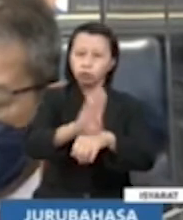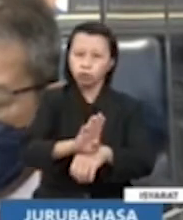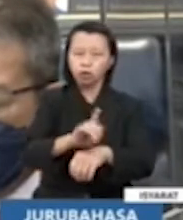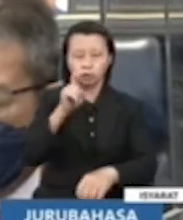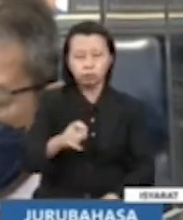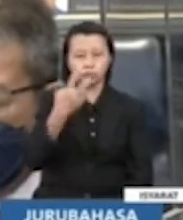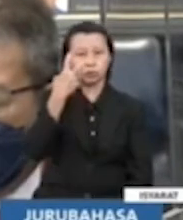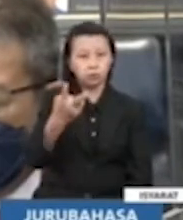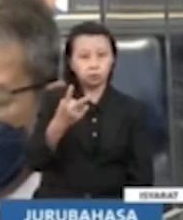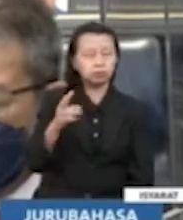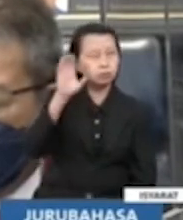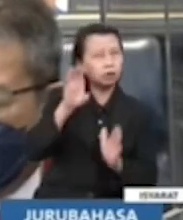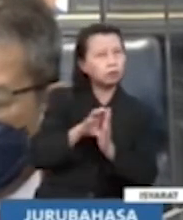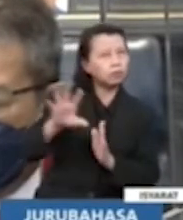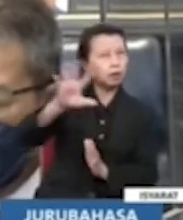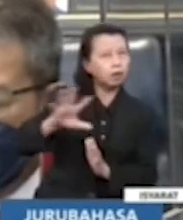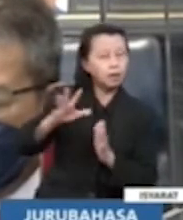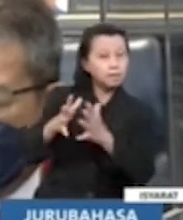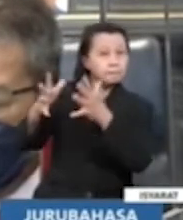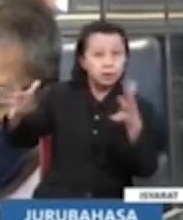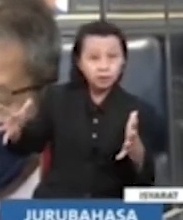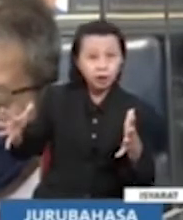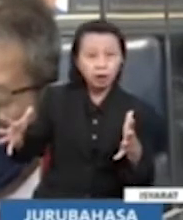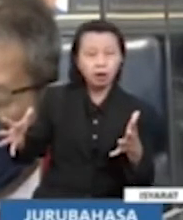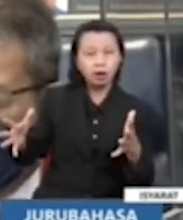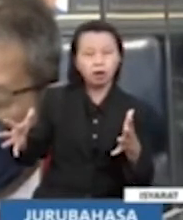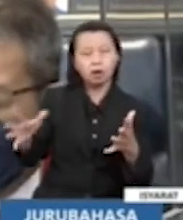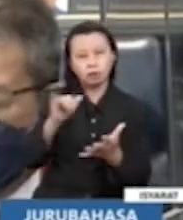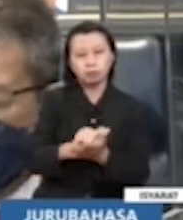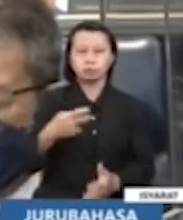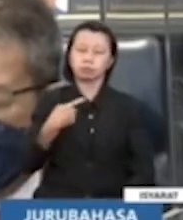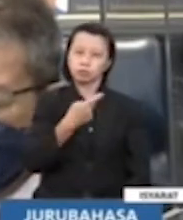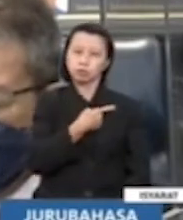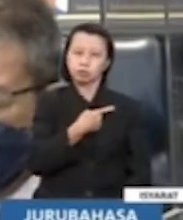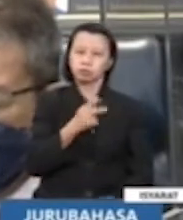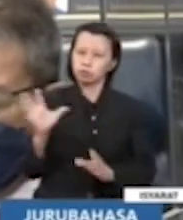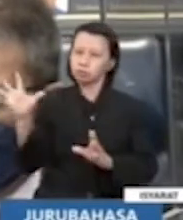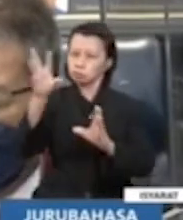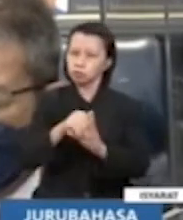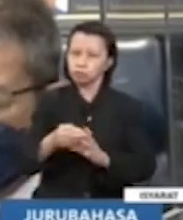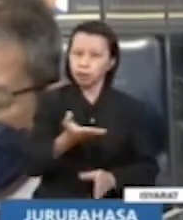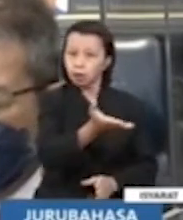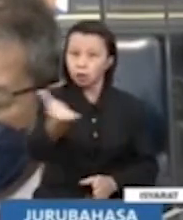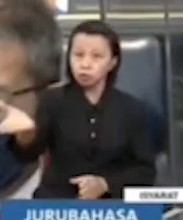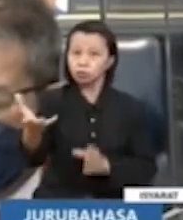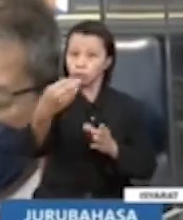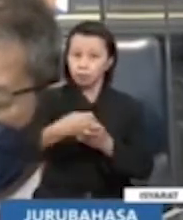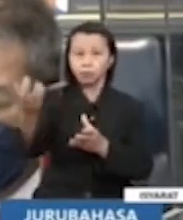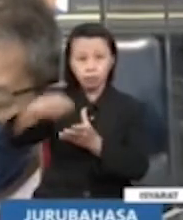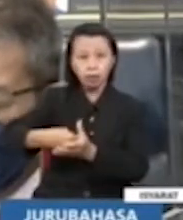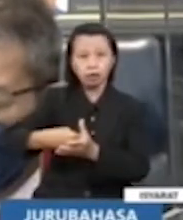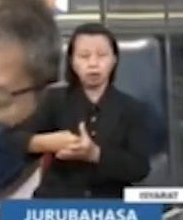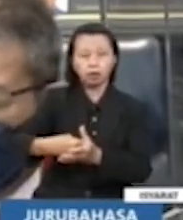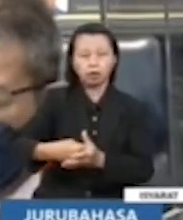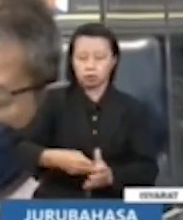dari segi gambaran yang besar bahawa kita melibatkan semua pihak. Saya nak